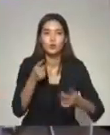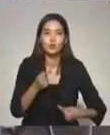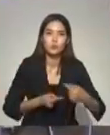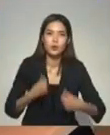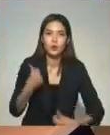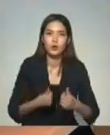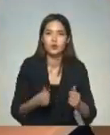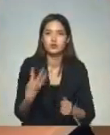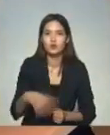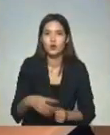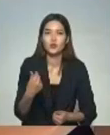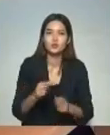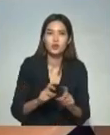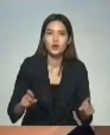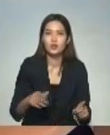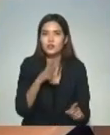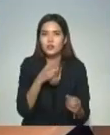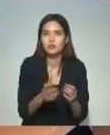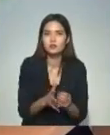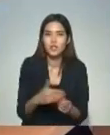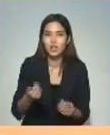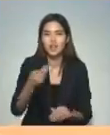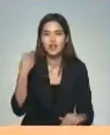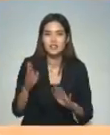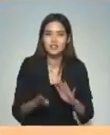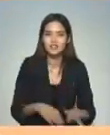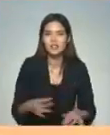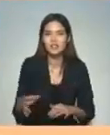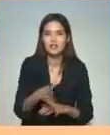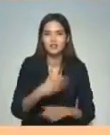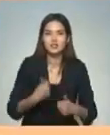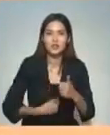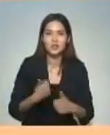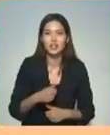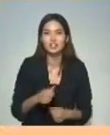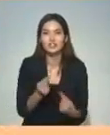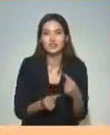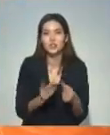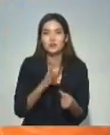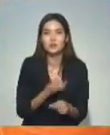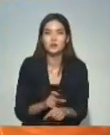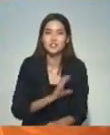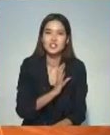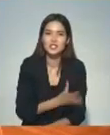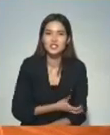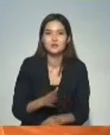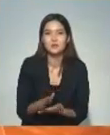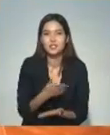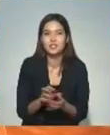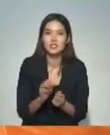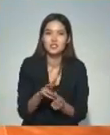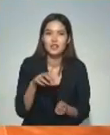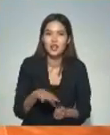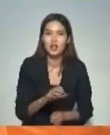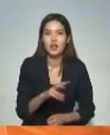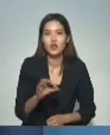40 школьников в возрасте до 15 лет. Ранее они прошли отбор на районных соревнованиях. Соперники были очень сильными, делится 12-летний Али